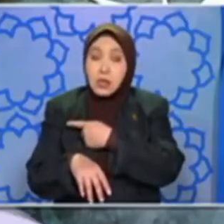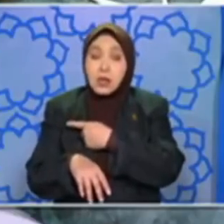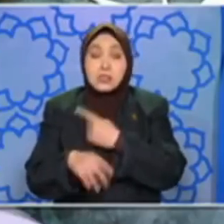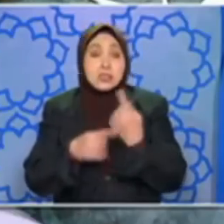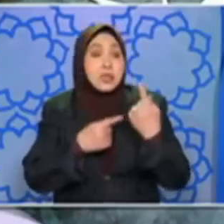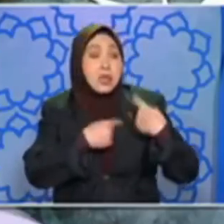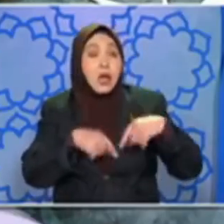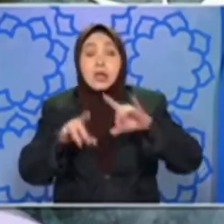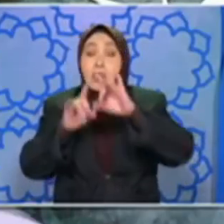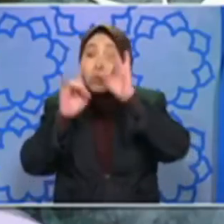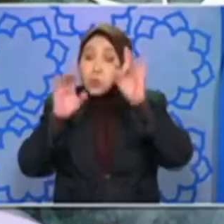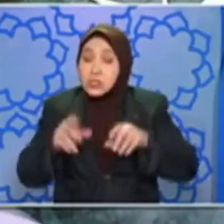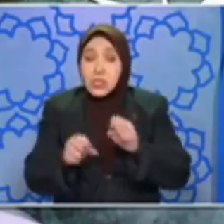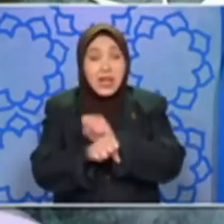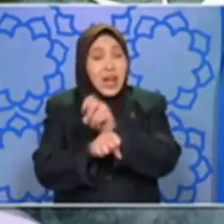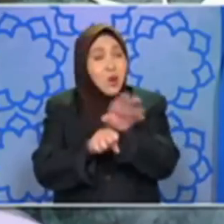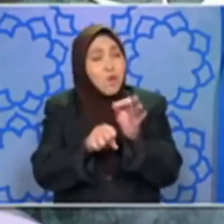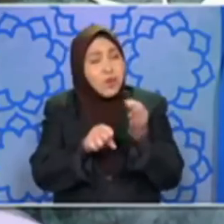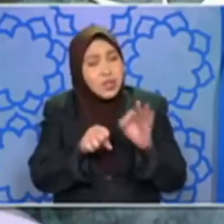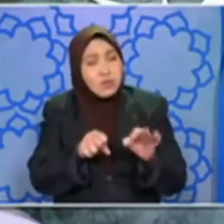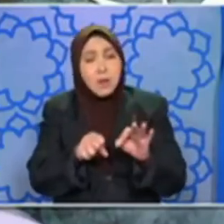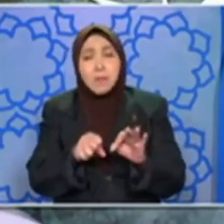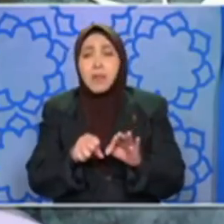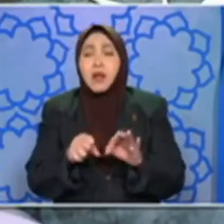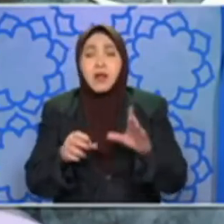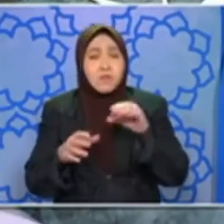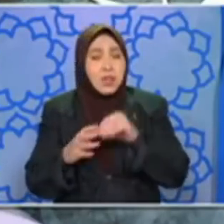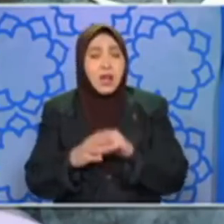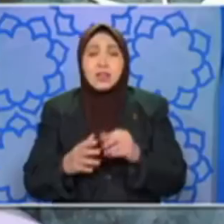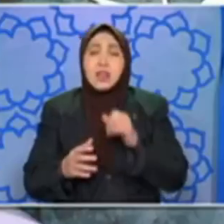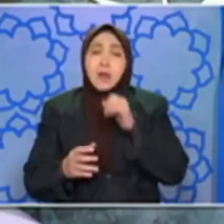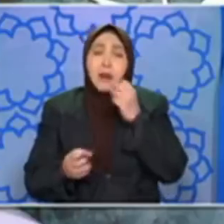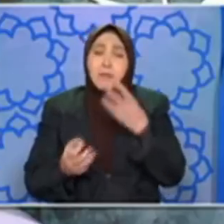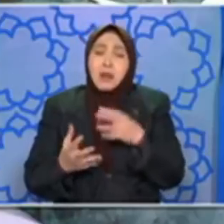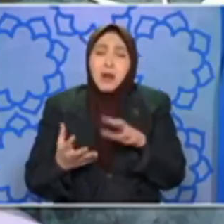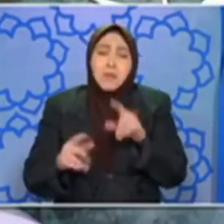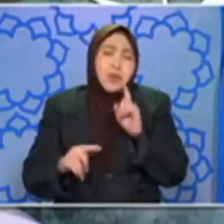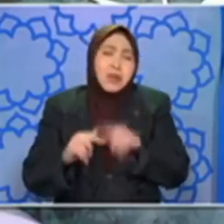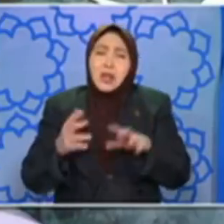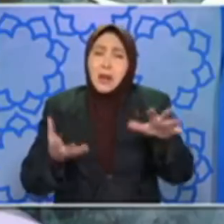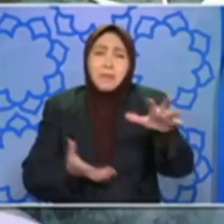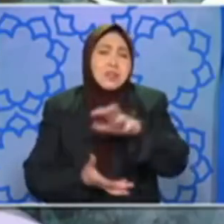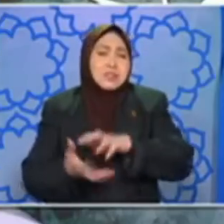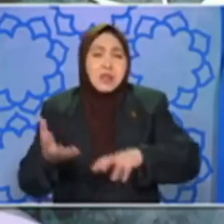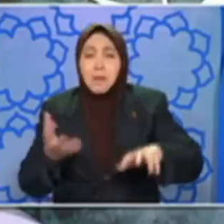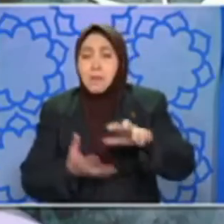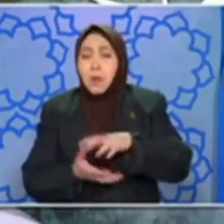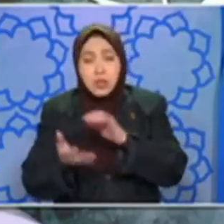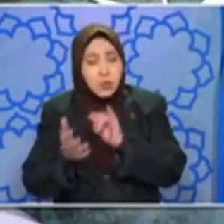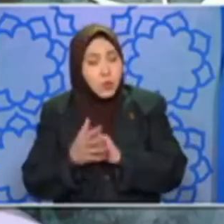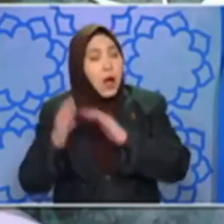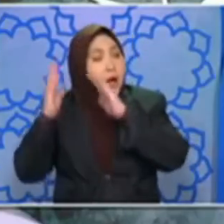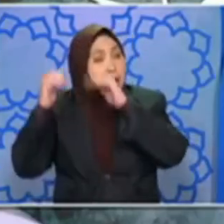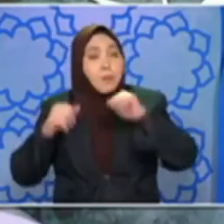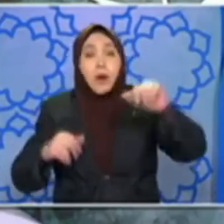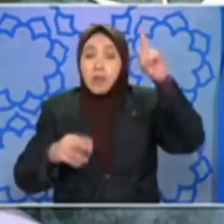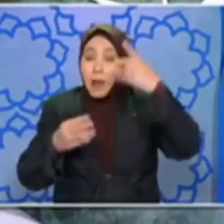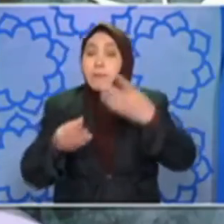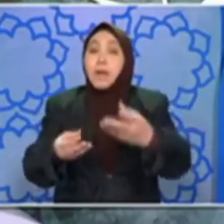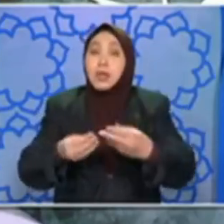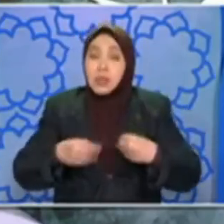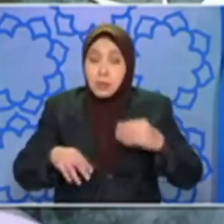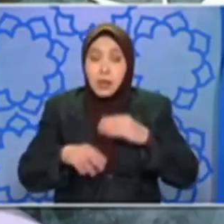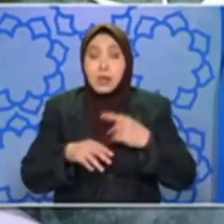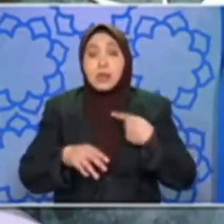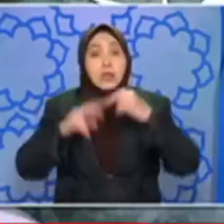dengan COVID-19, tak dapat nak berpulang ke kampung dan sebagainya. Moga-moga Allah Subhanahu Wa Taala memberikan